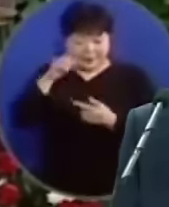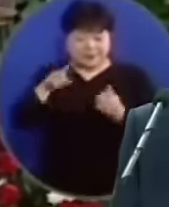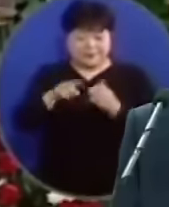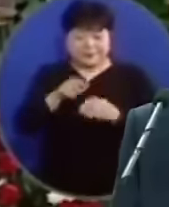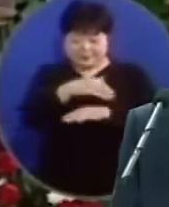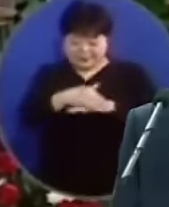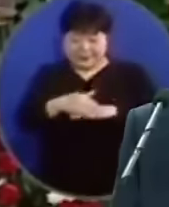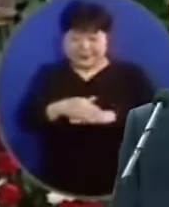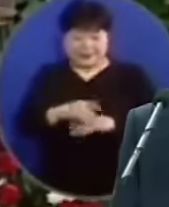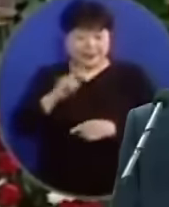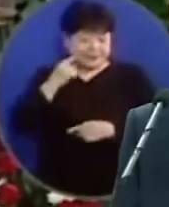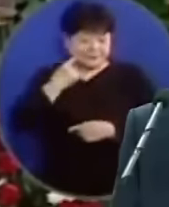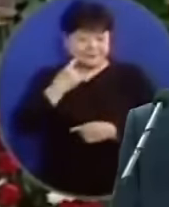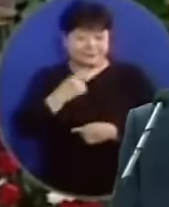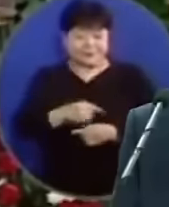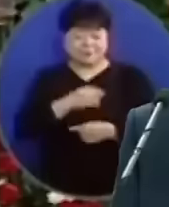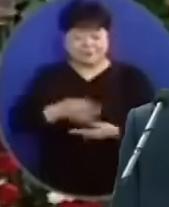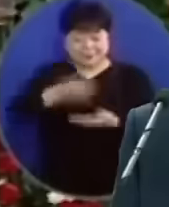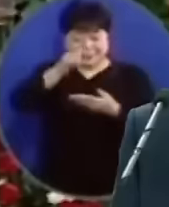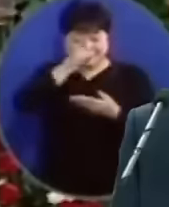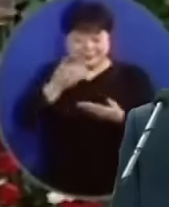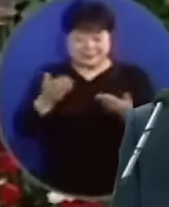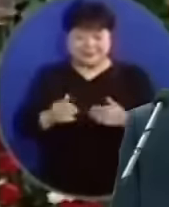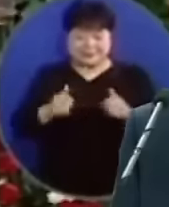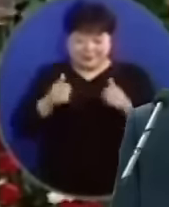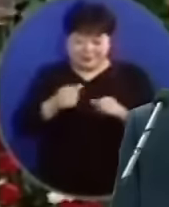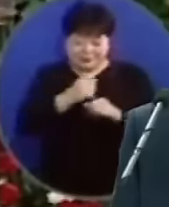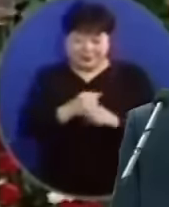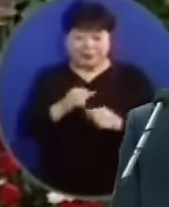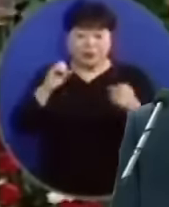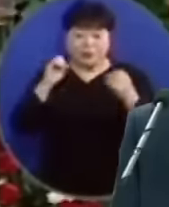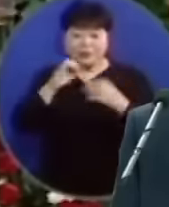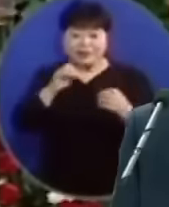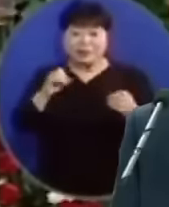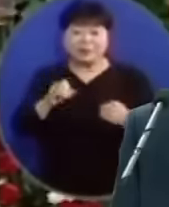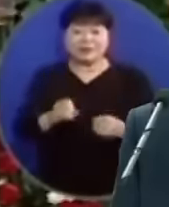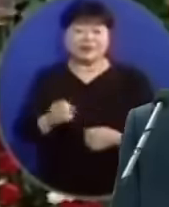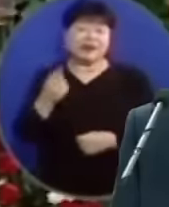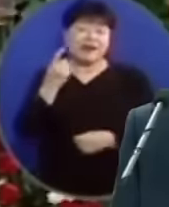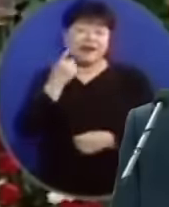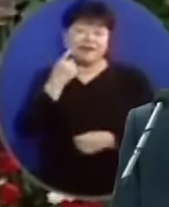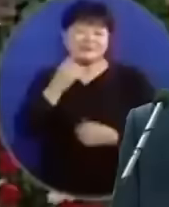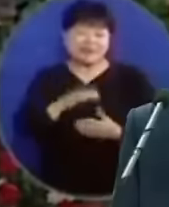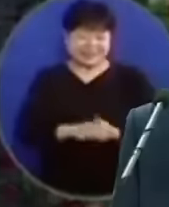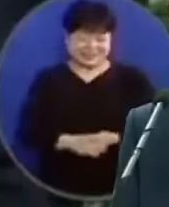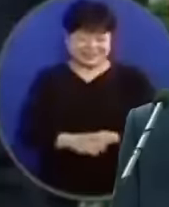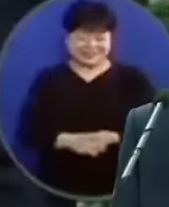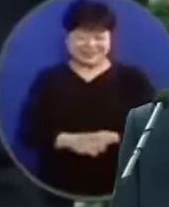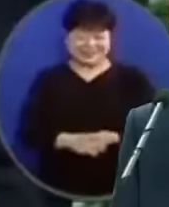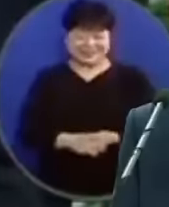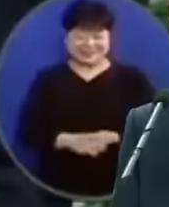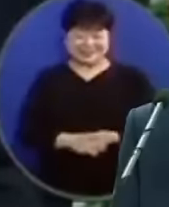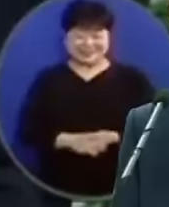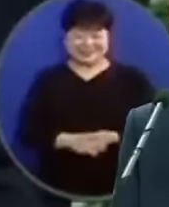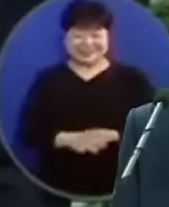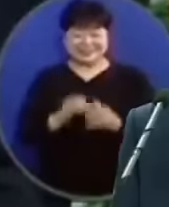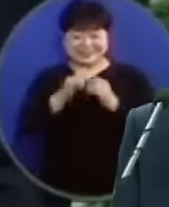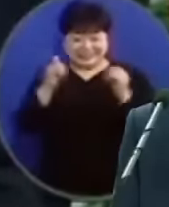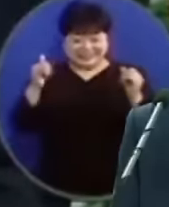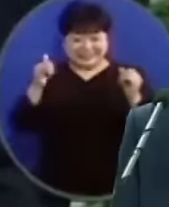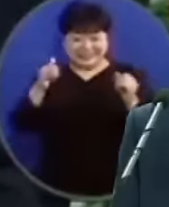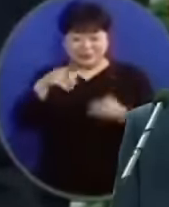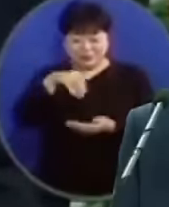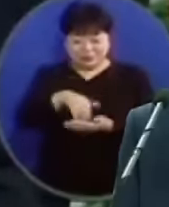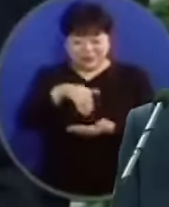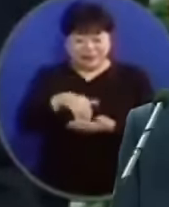아름답고 가치 있는 일을 하겠다고 대답을 했습니다. 사실은 거짓말을 했지요. 내가 보기에도 사람들이